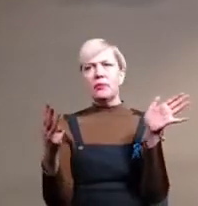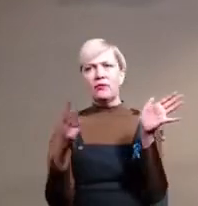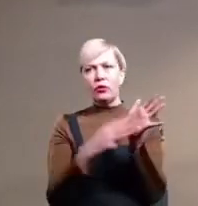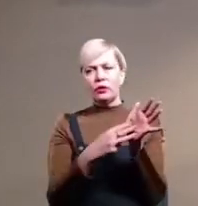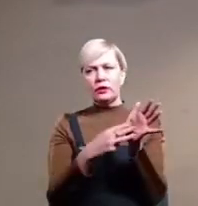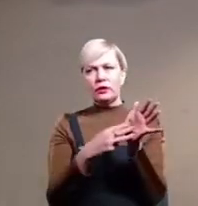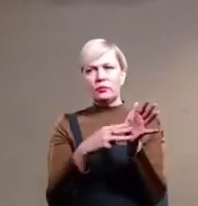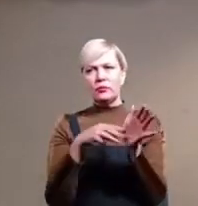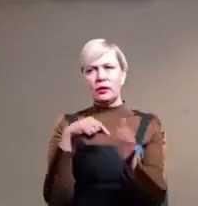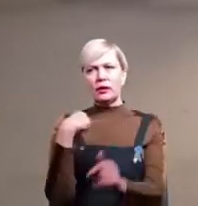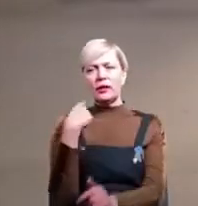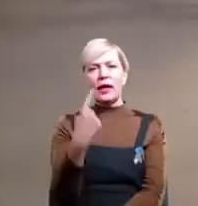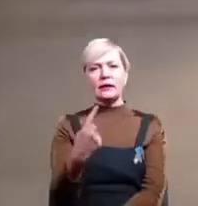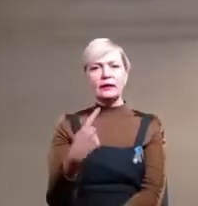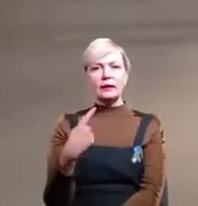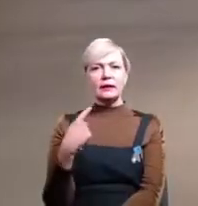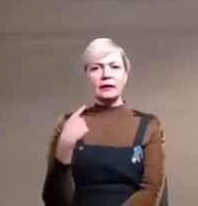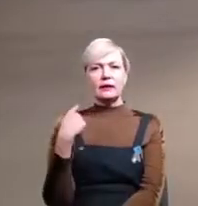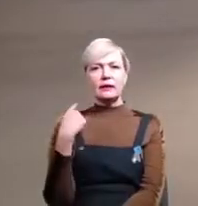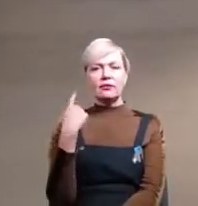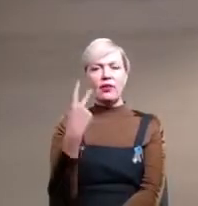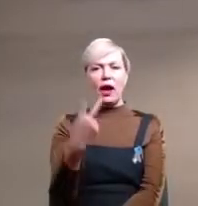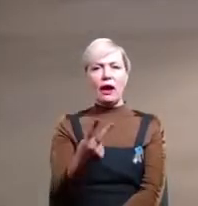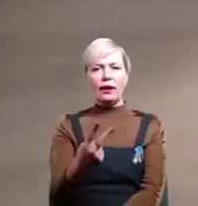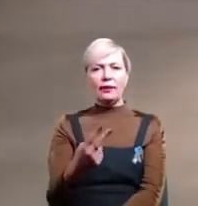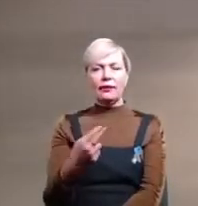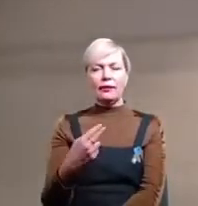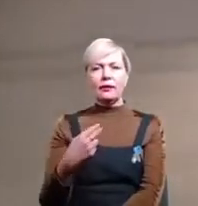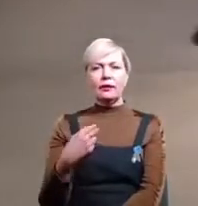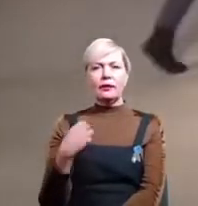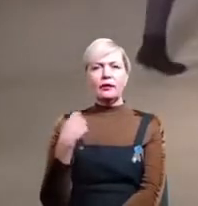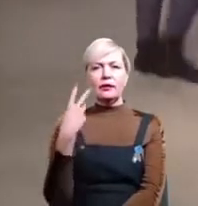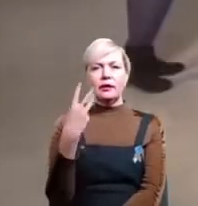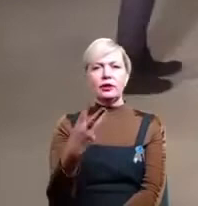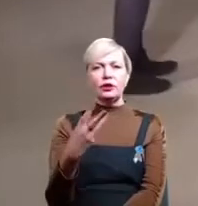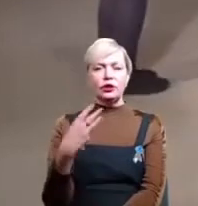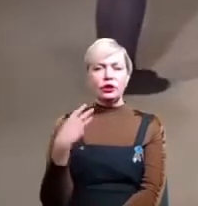5, 6, 7, 8. И раз, и два,